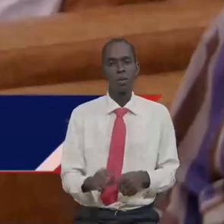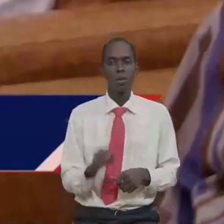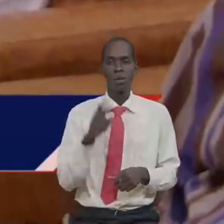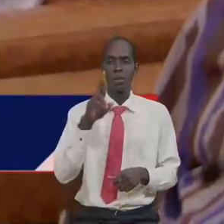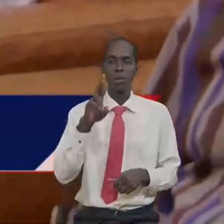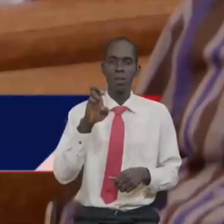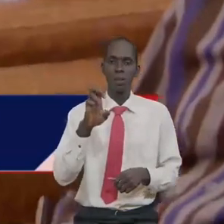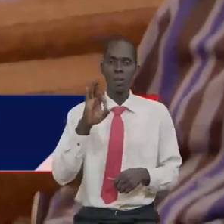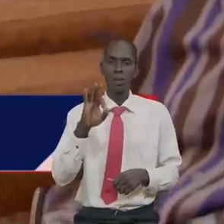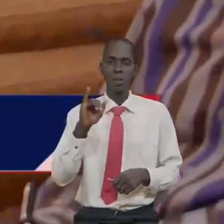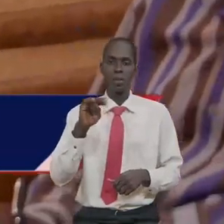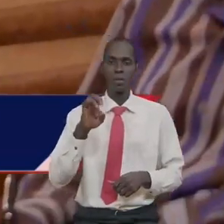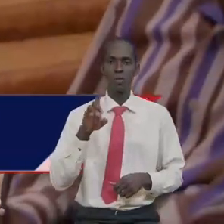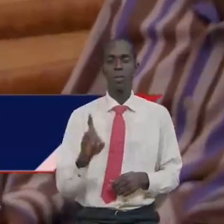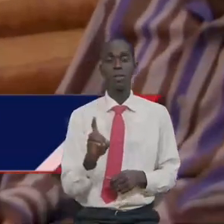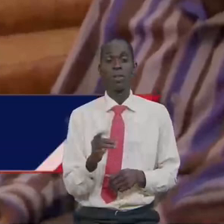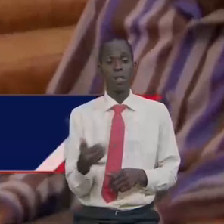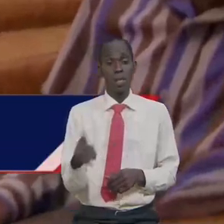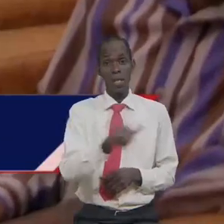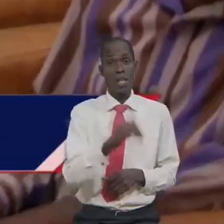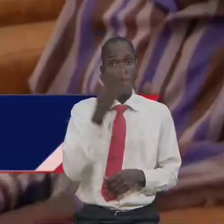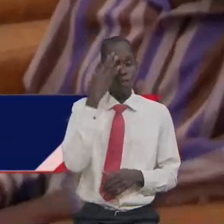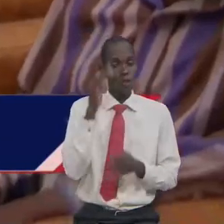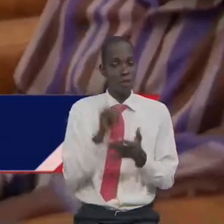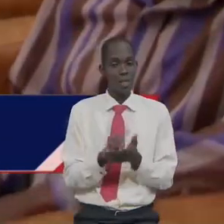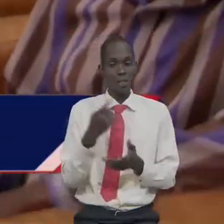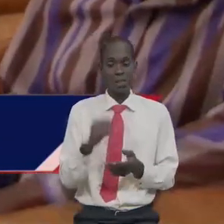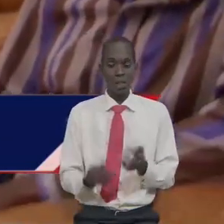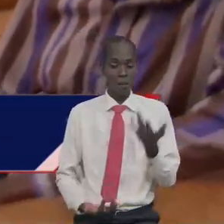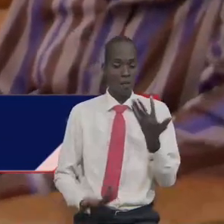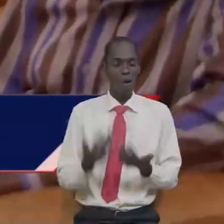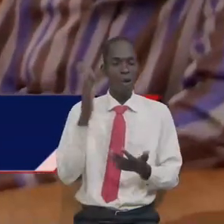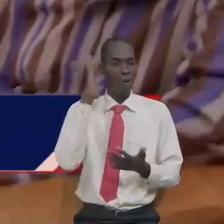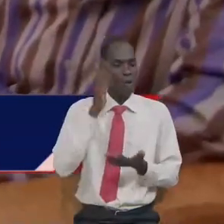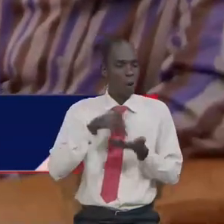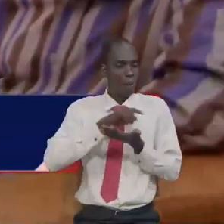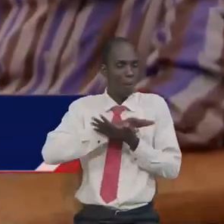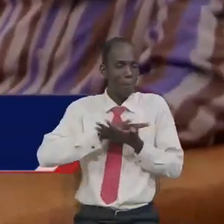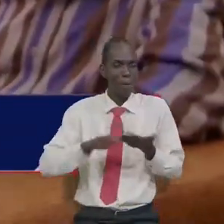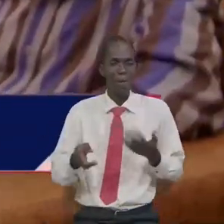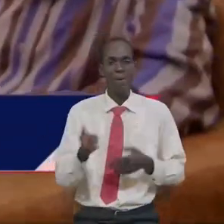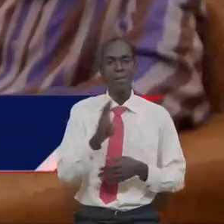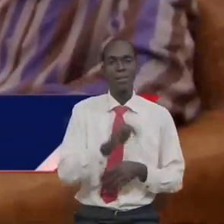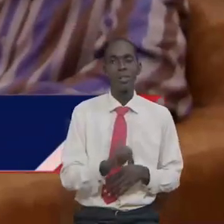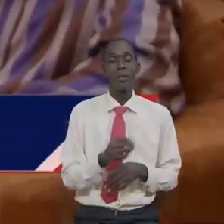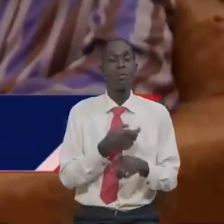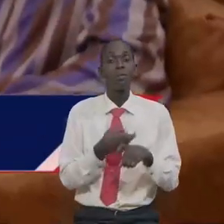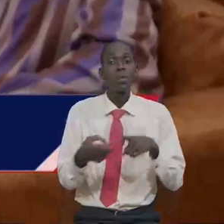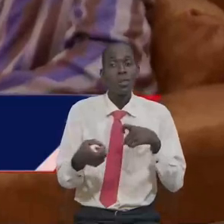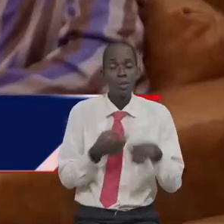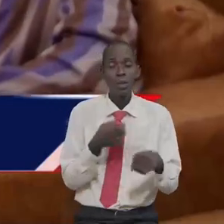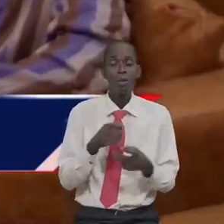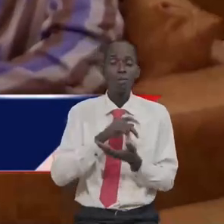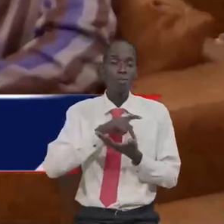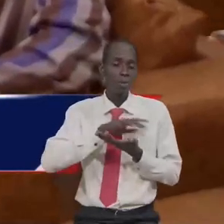que le feu va les raffiner, va les purifier, va les épurer. La persécution